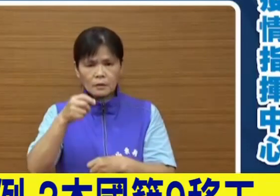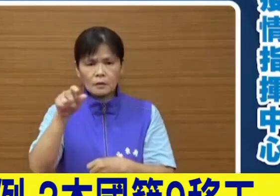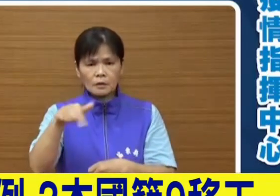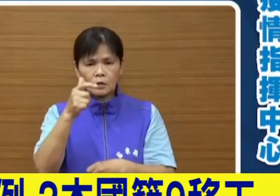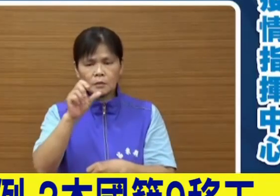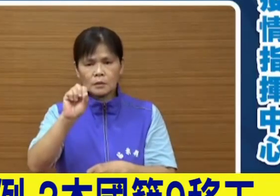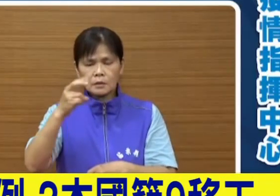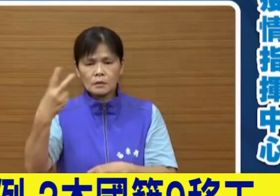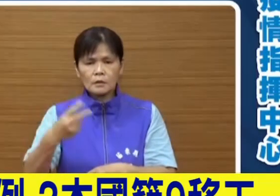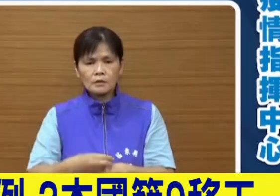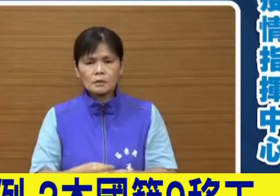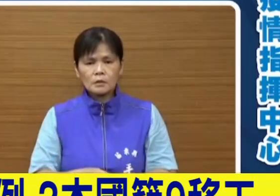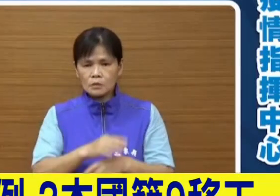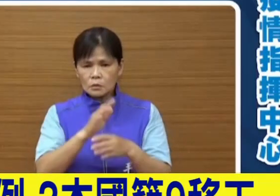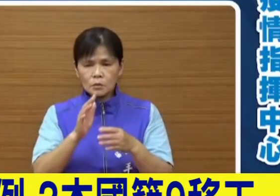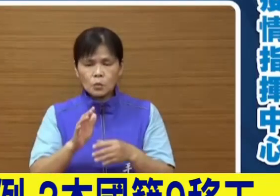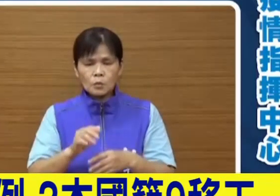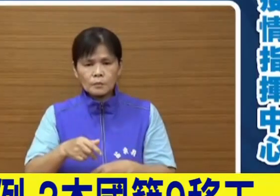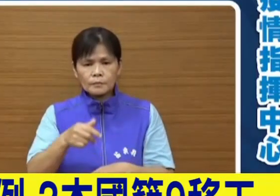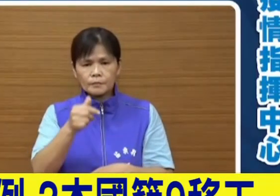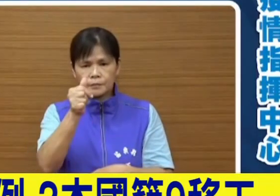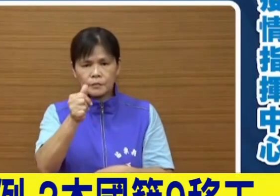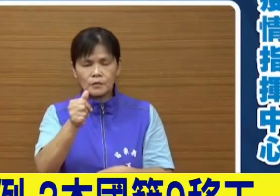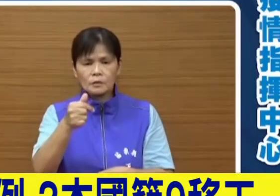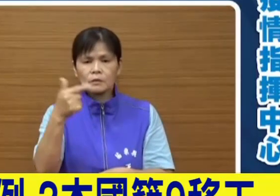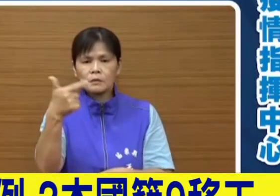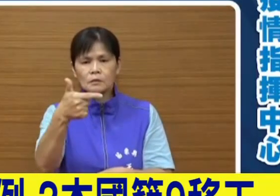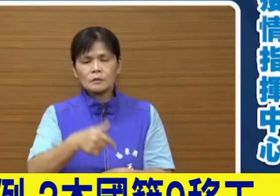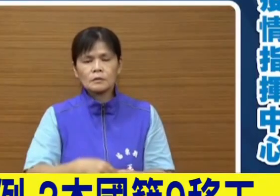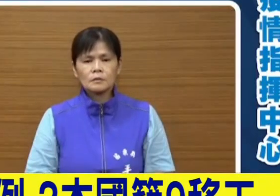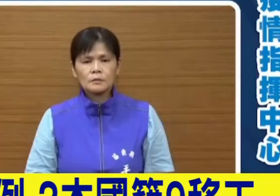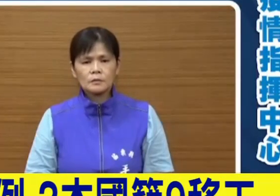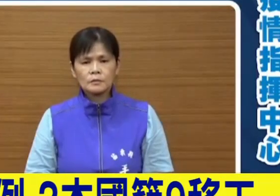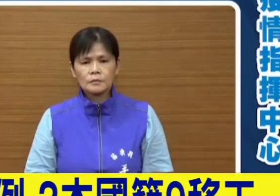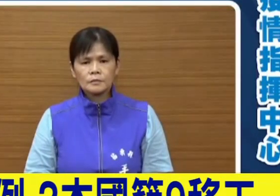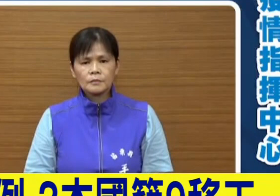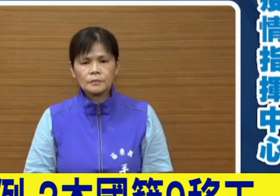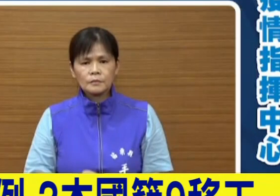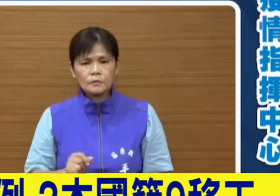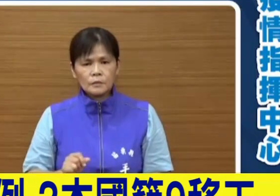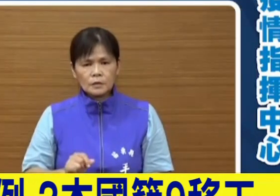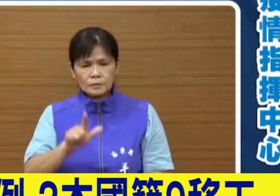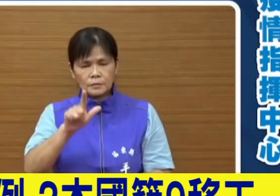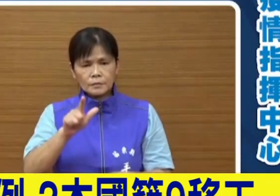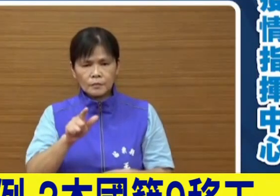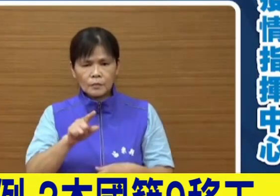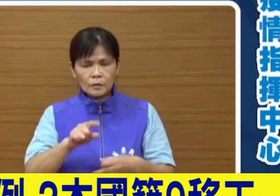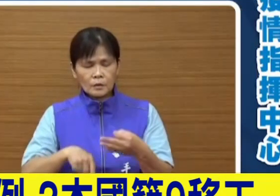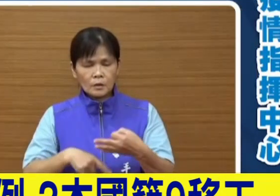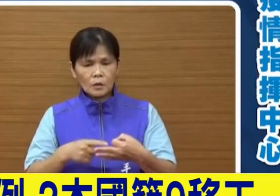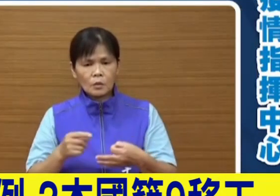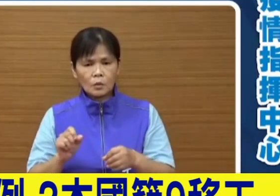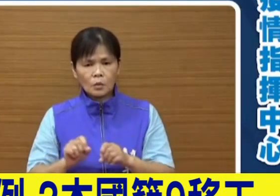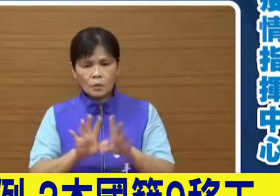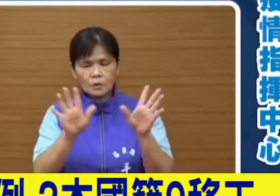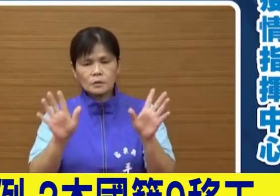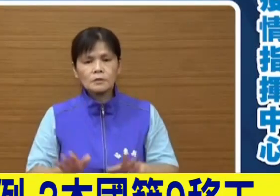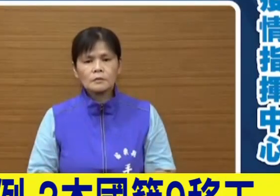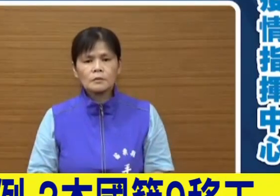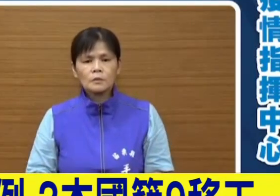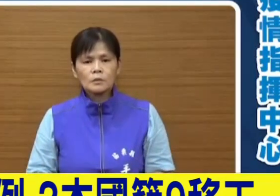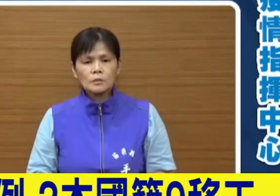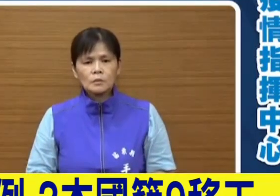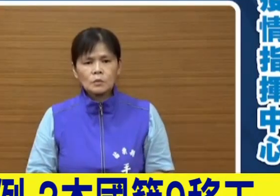筛属阳性的有6人。在上元光电，全厂快筛25人，全